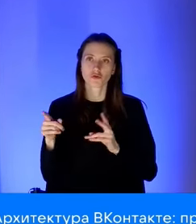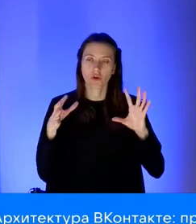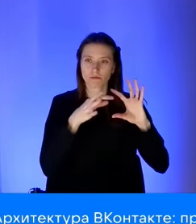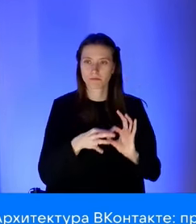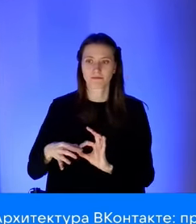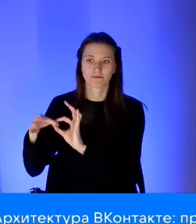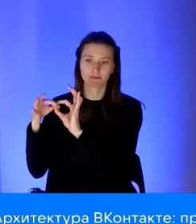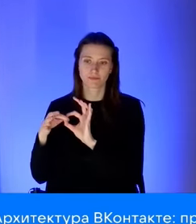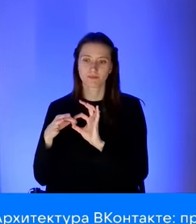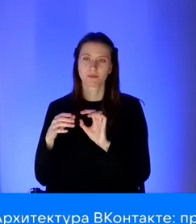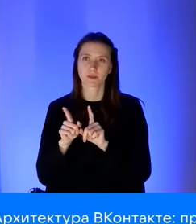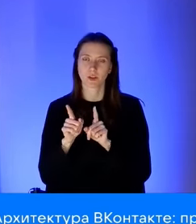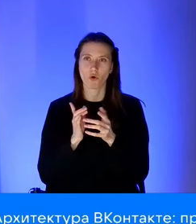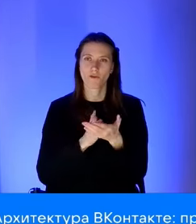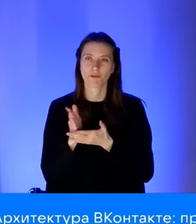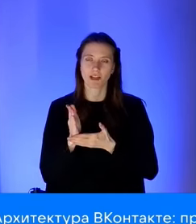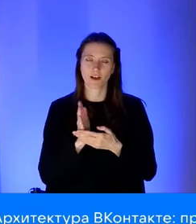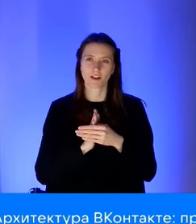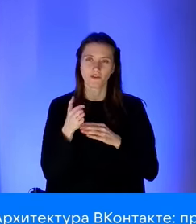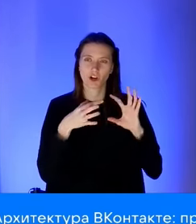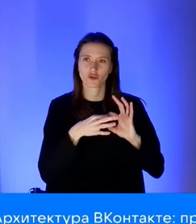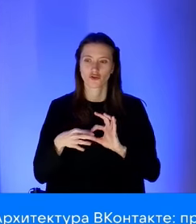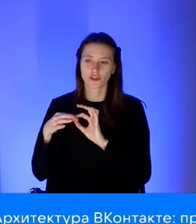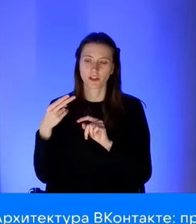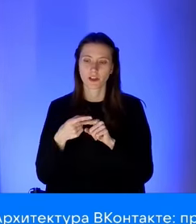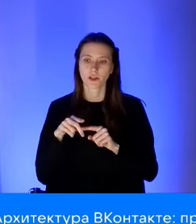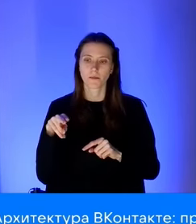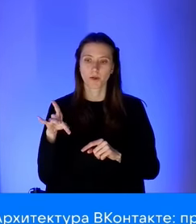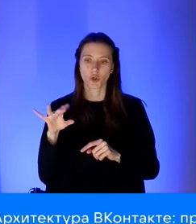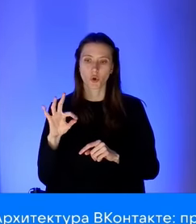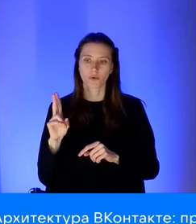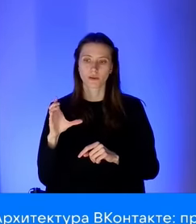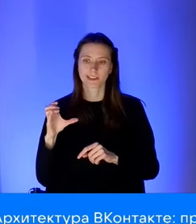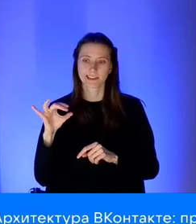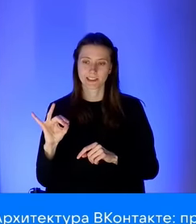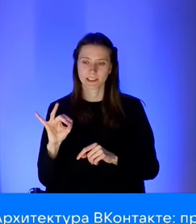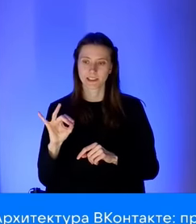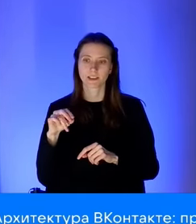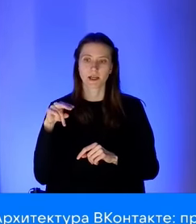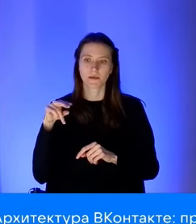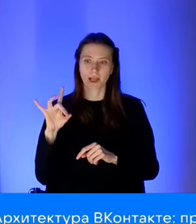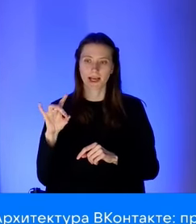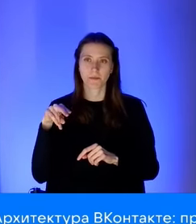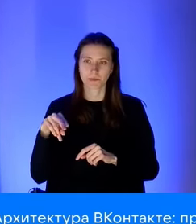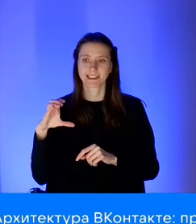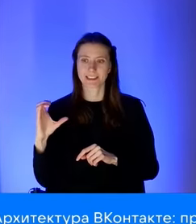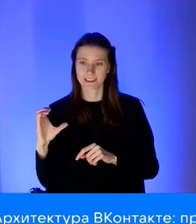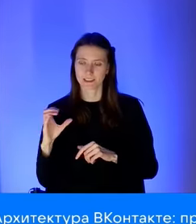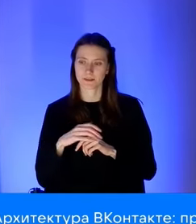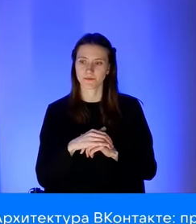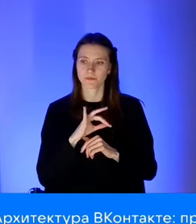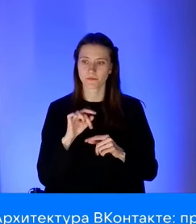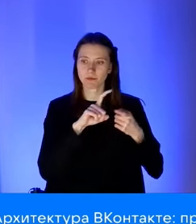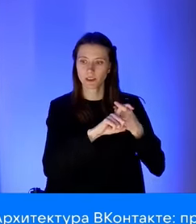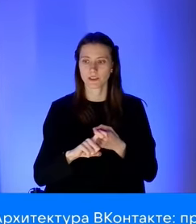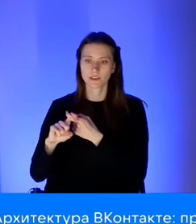Сайка который у нас это rpc Proxy и идёт связь меш То есть каждый с каждым дальше мы идём уже